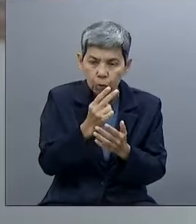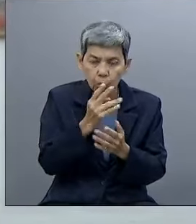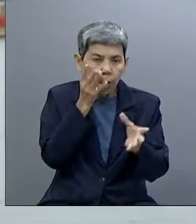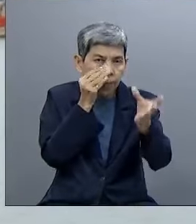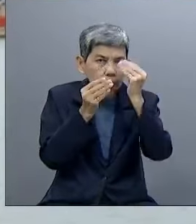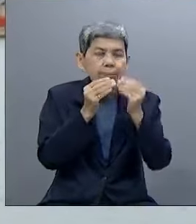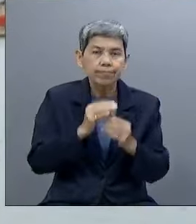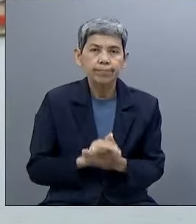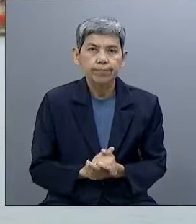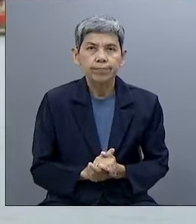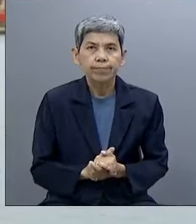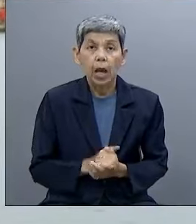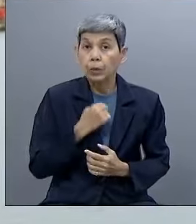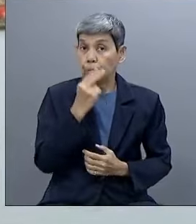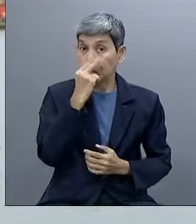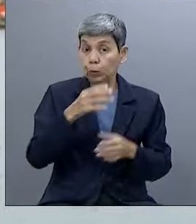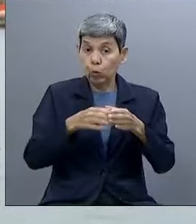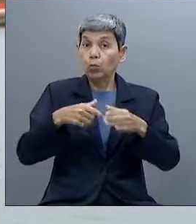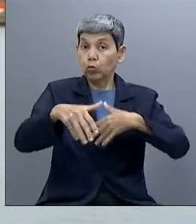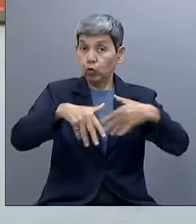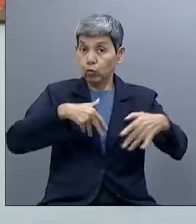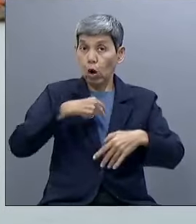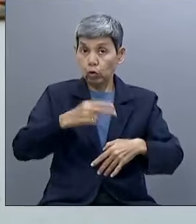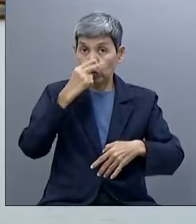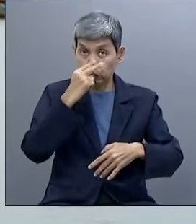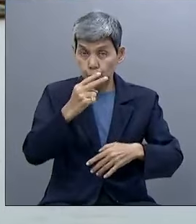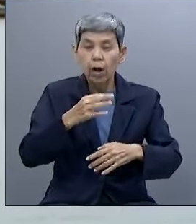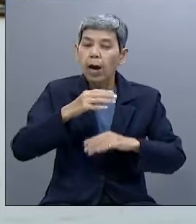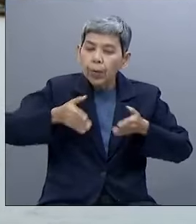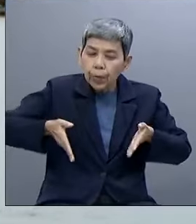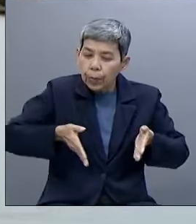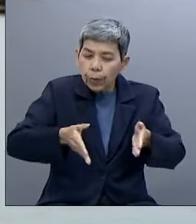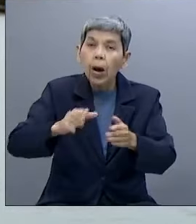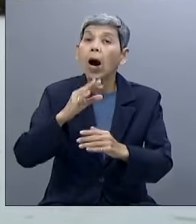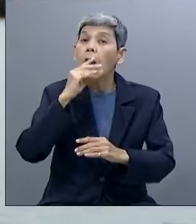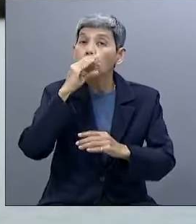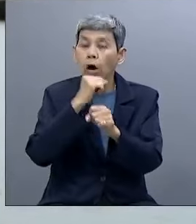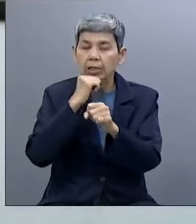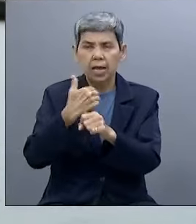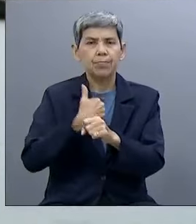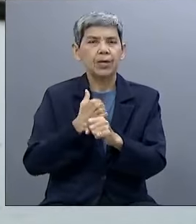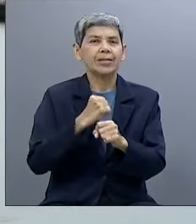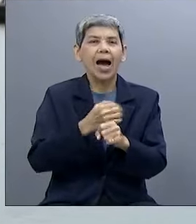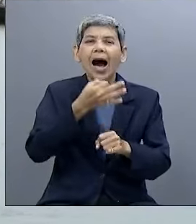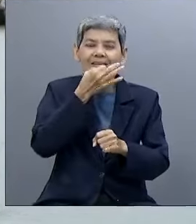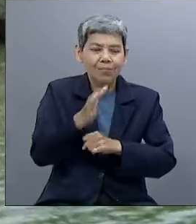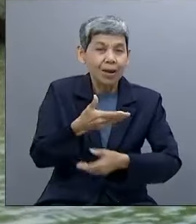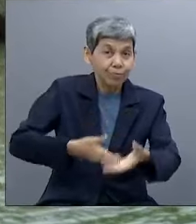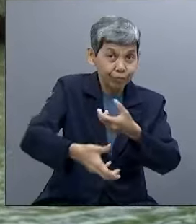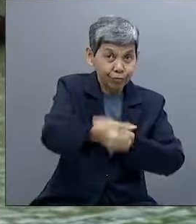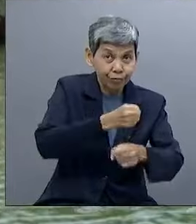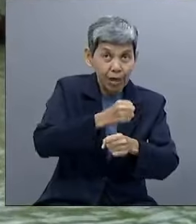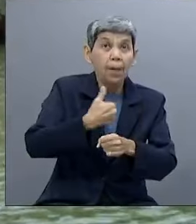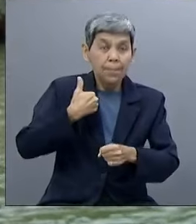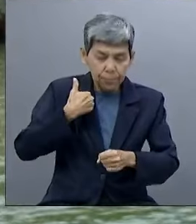จริง ความท้าทายของชุมชนก้นปึกและแม่น้ำระยองไม่ได้มีแค่เรื่องของวิถีประมงเท่านั้นนะคะแต่ความอุดมส